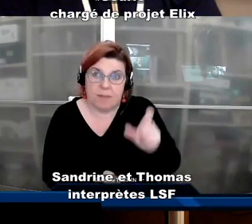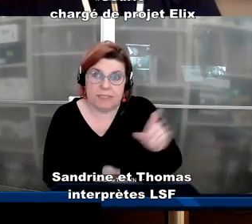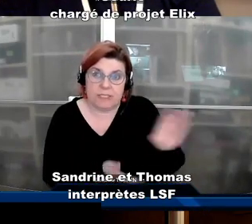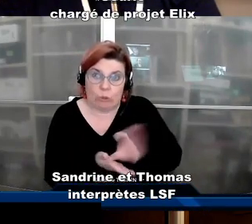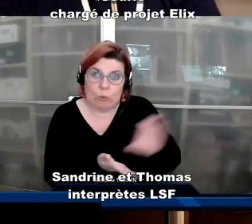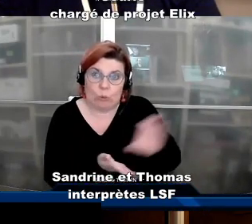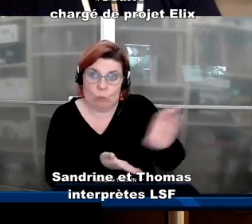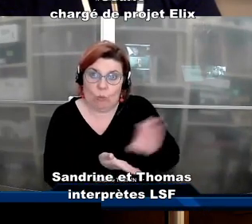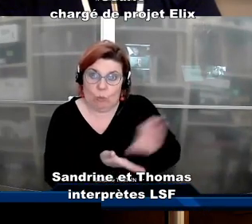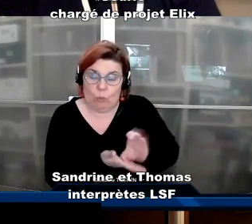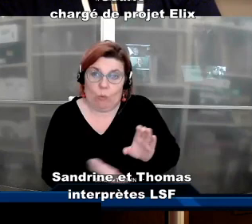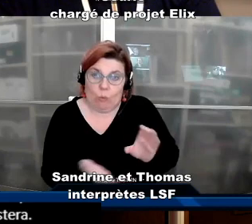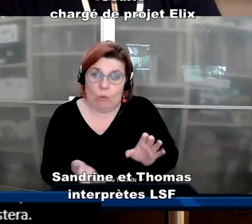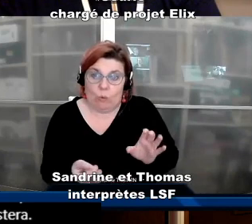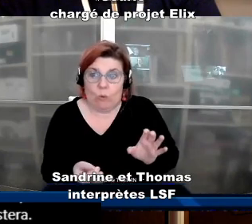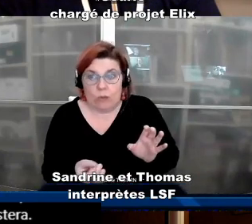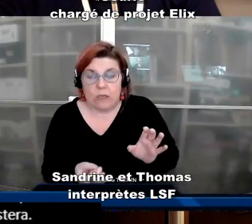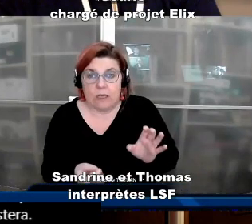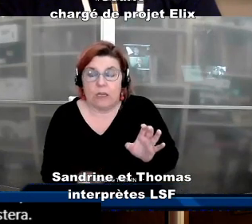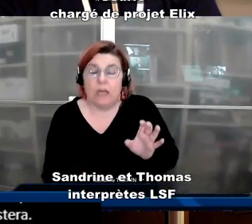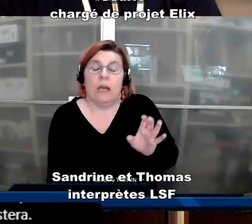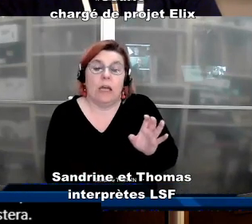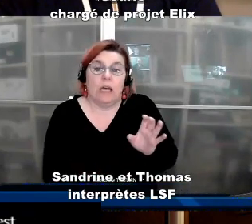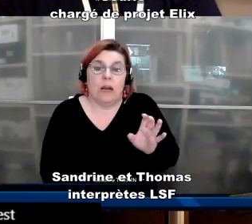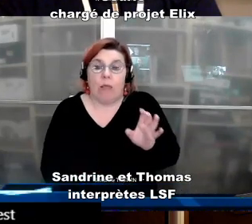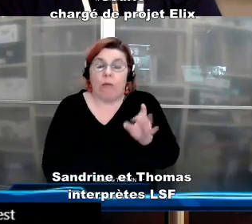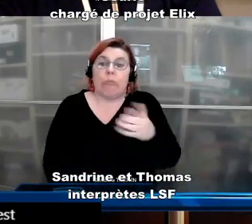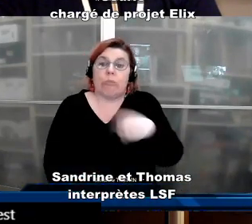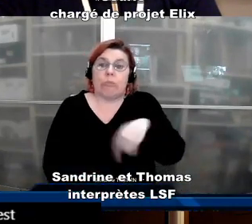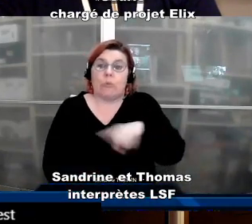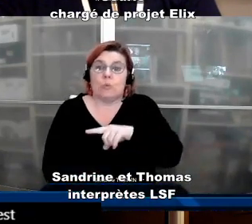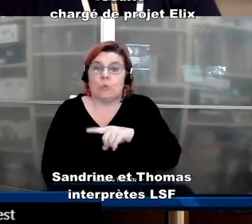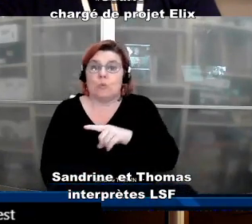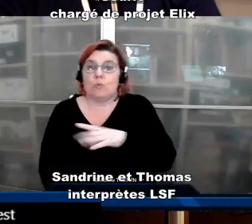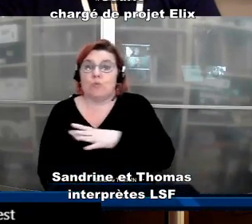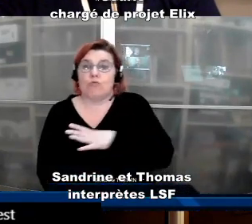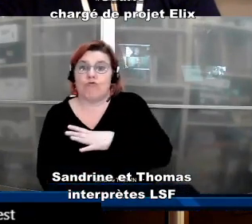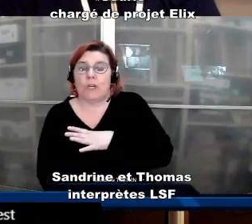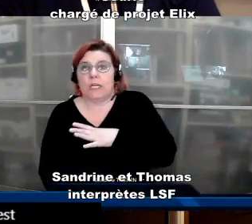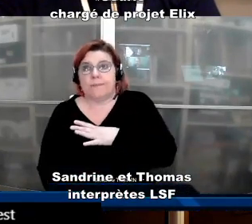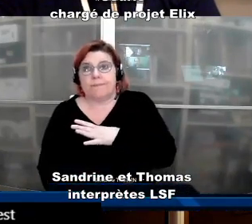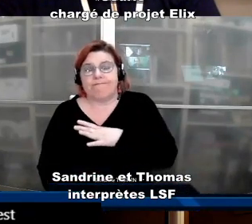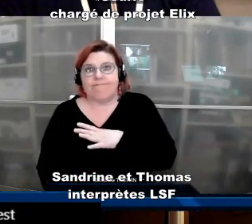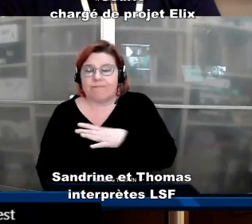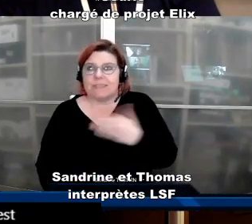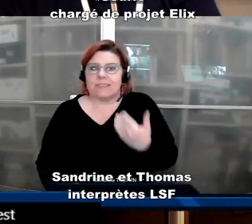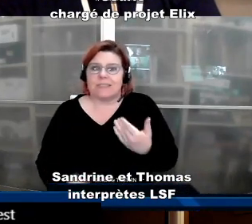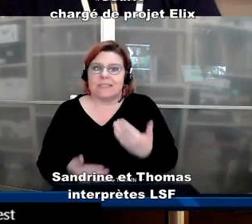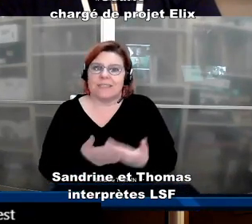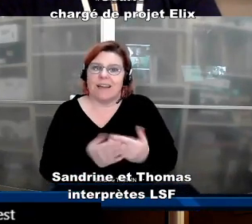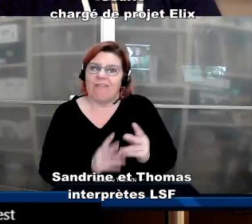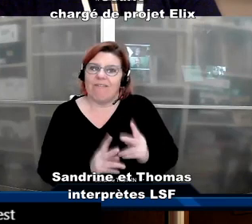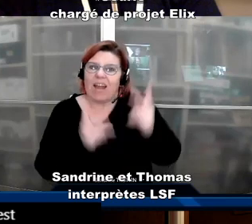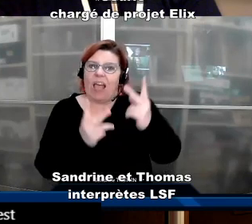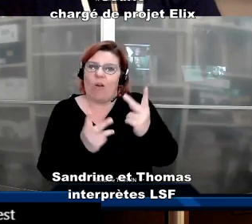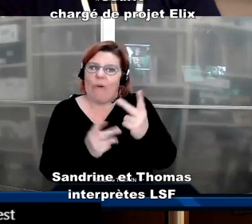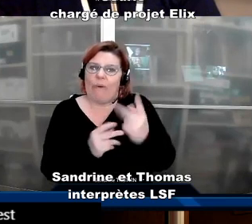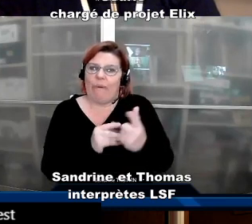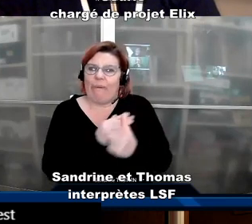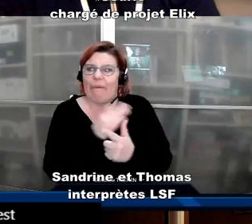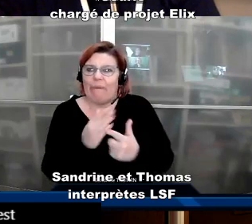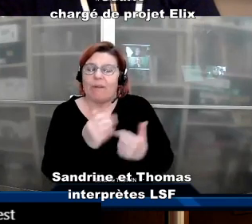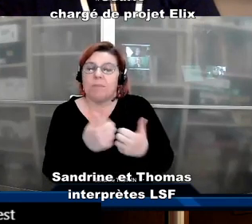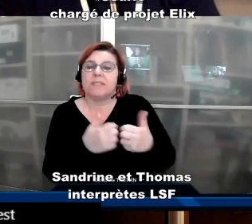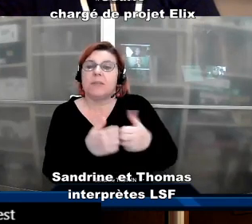et parfois c'est. Alors pour nous, il y a une double valeur à ces dons. C'est à la fois quand quelqu'un nous donne